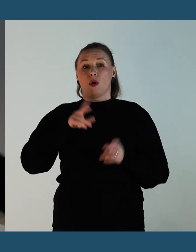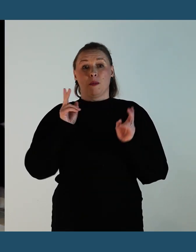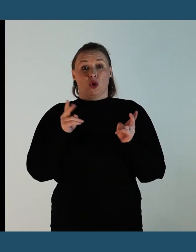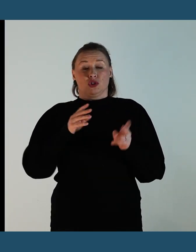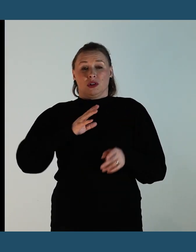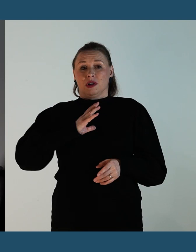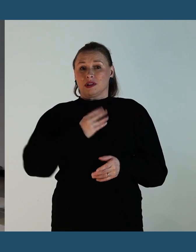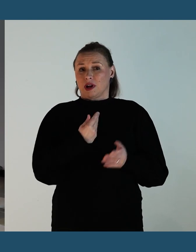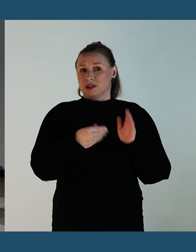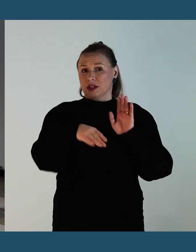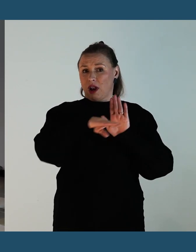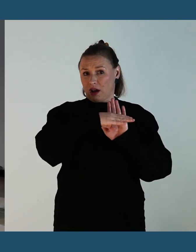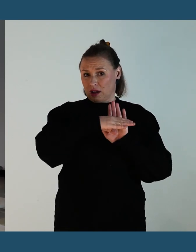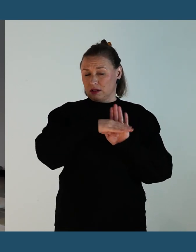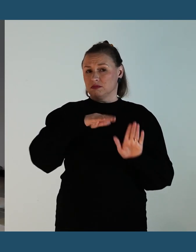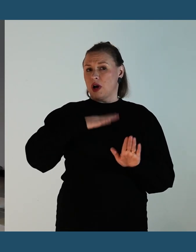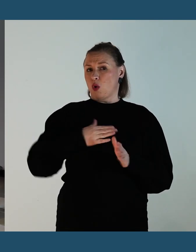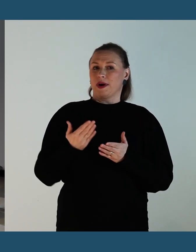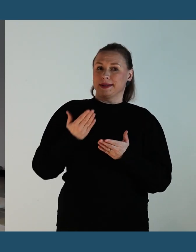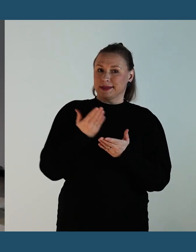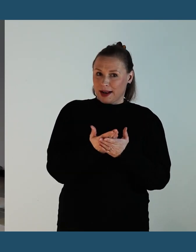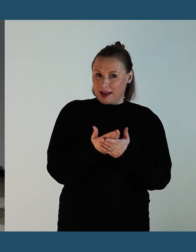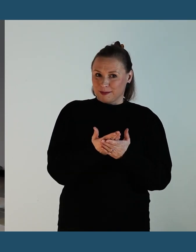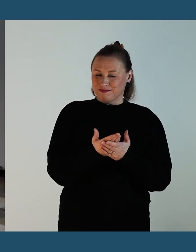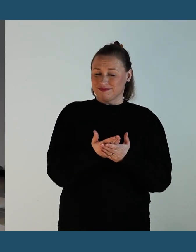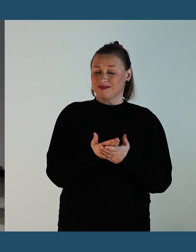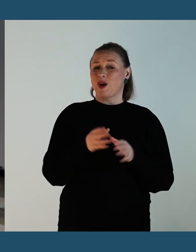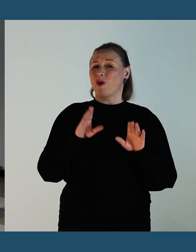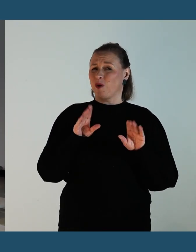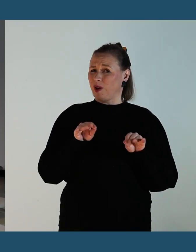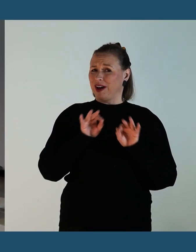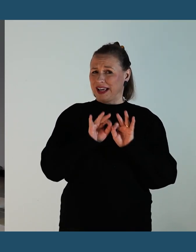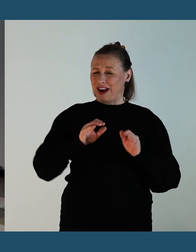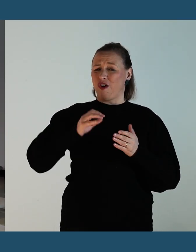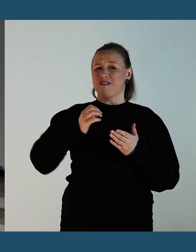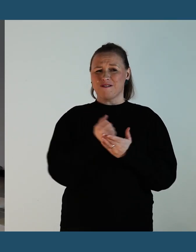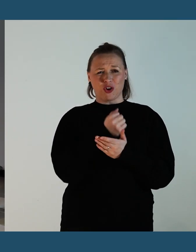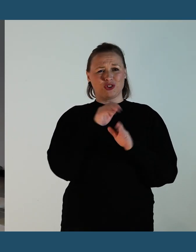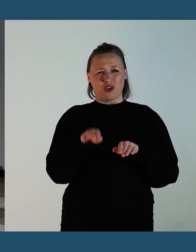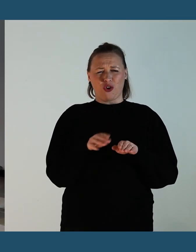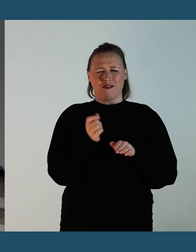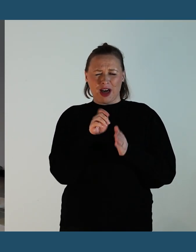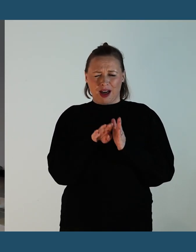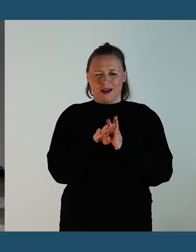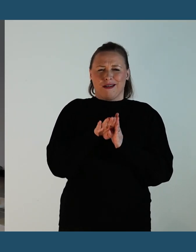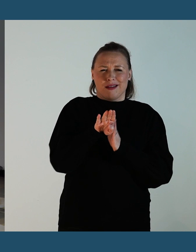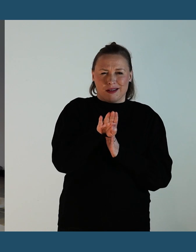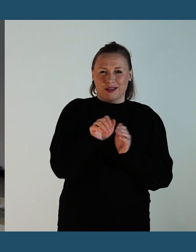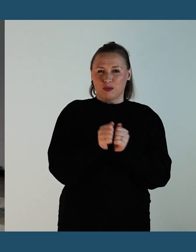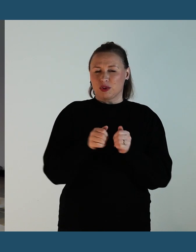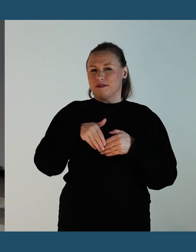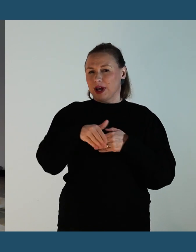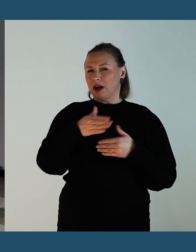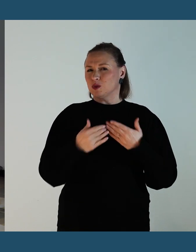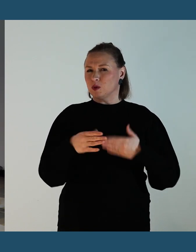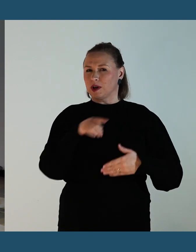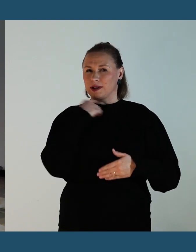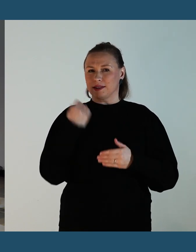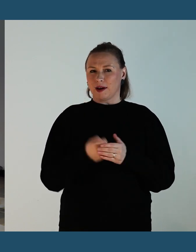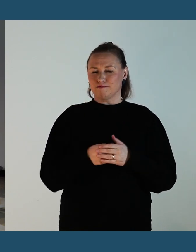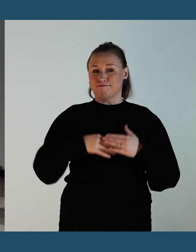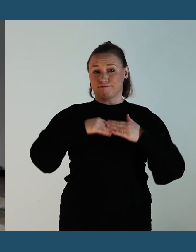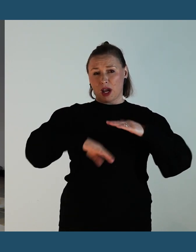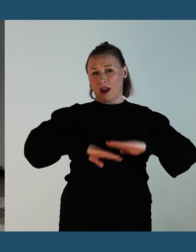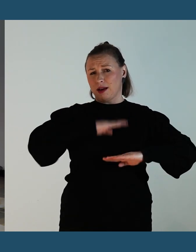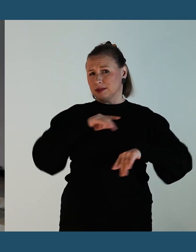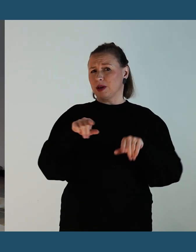kun, että tavallaan se, okei, se oli voitto ja hieno sellainen, mutta työtä riittää ja alaikäisten huomioiminen on